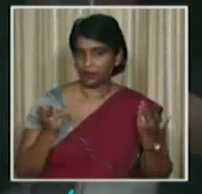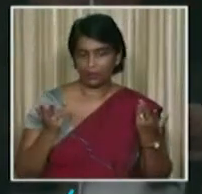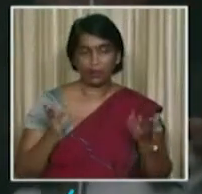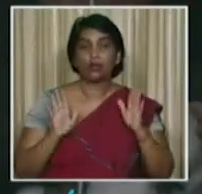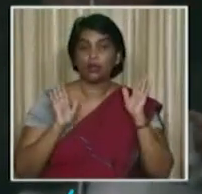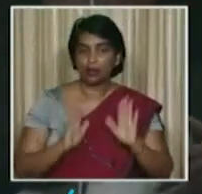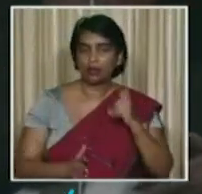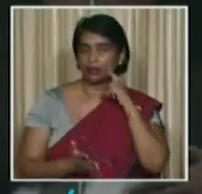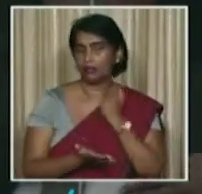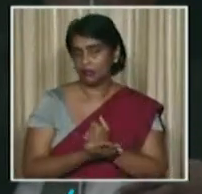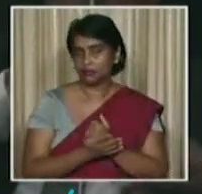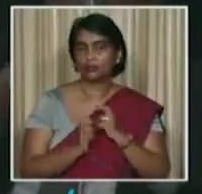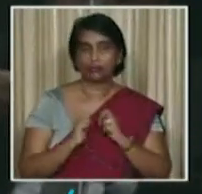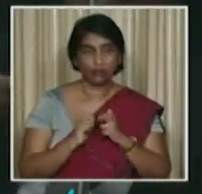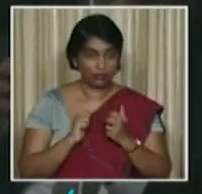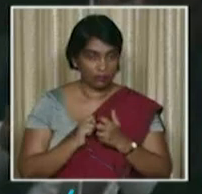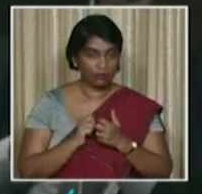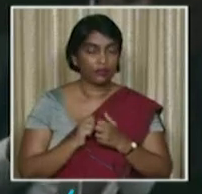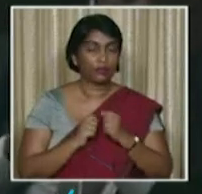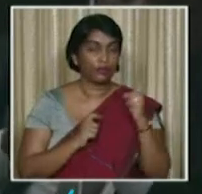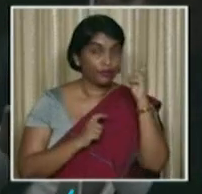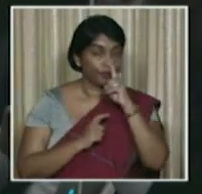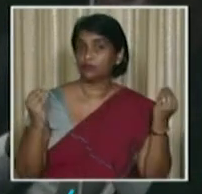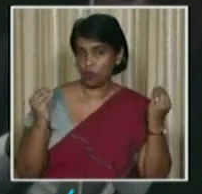මේ දුෂ්කර අර්බුදය පළවෙනියෙන් අපි